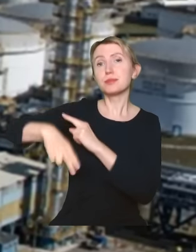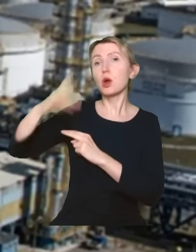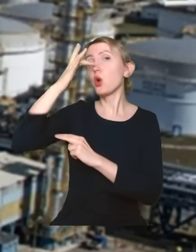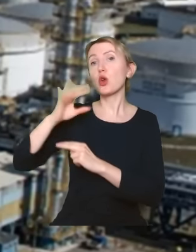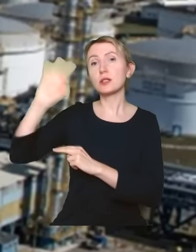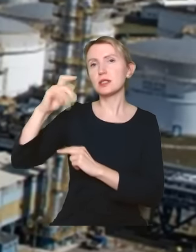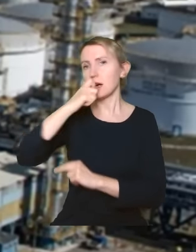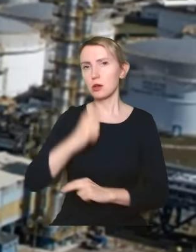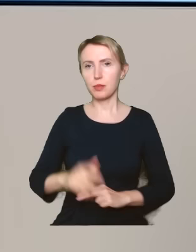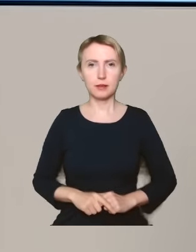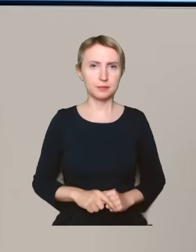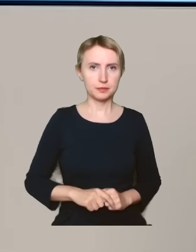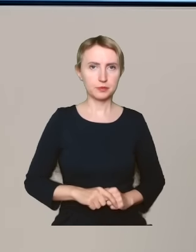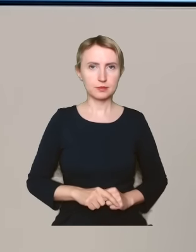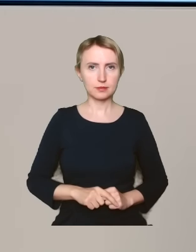rosyjskiej.